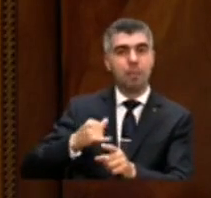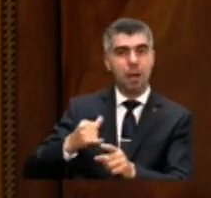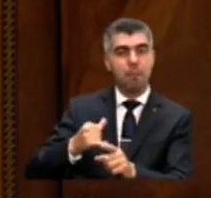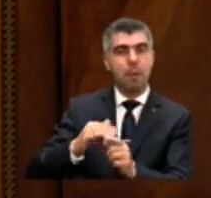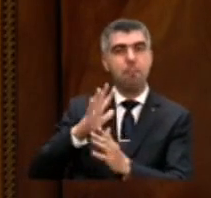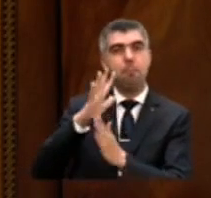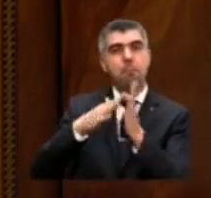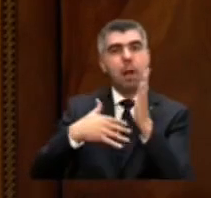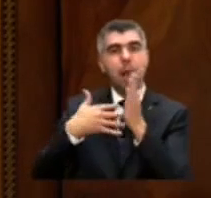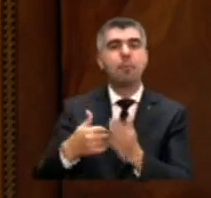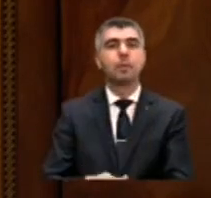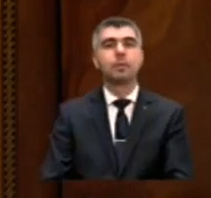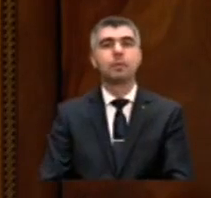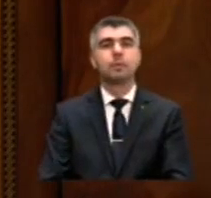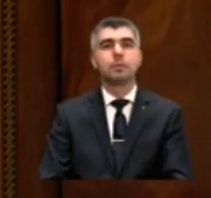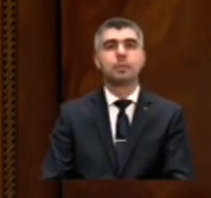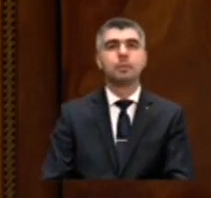شمولي.